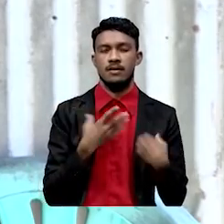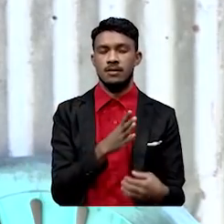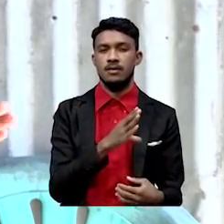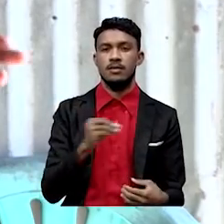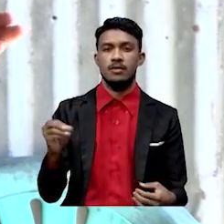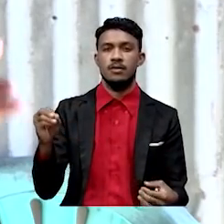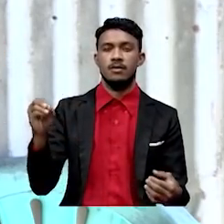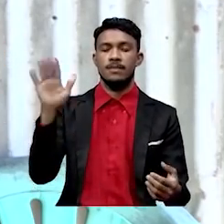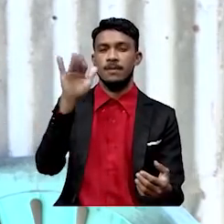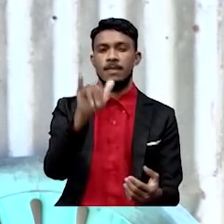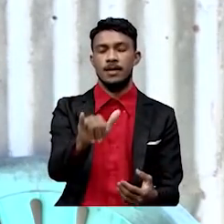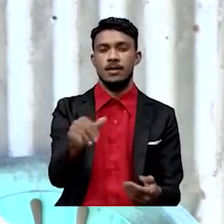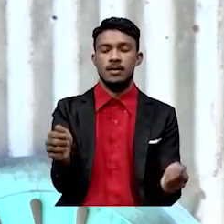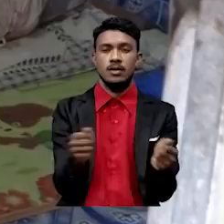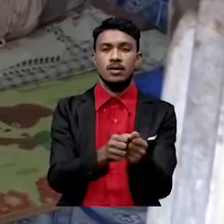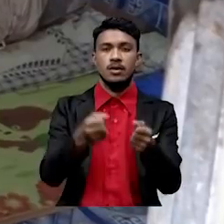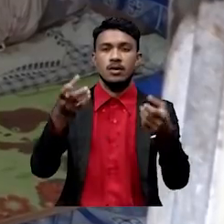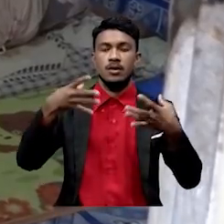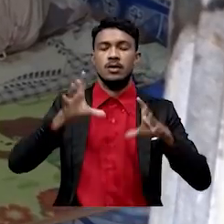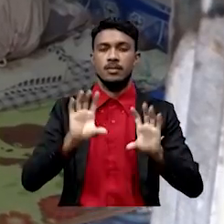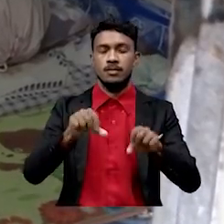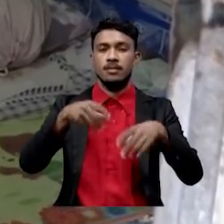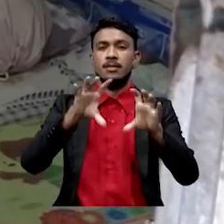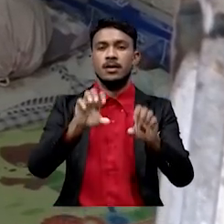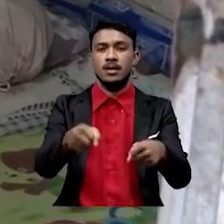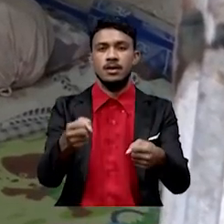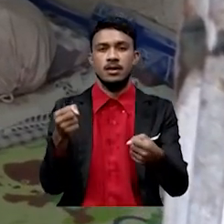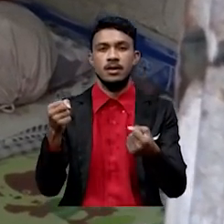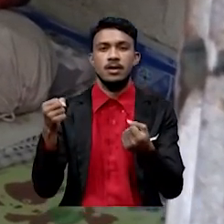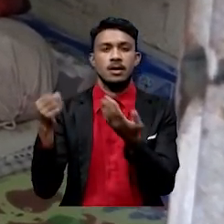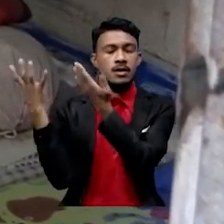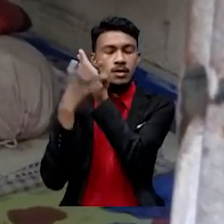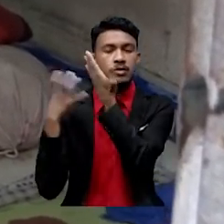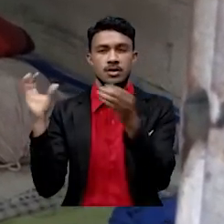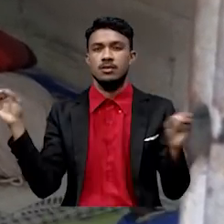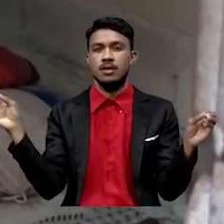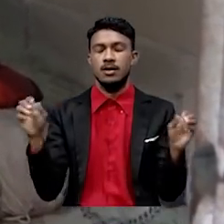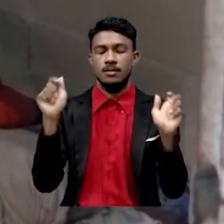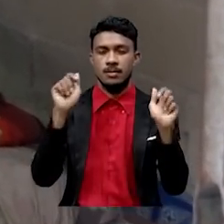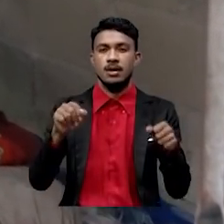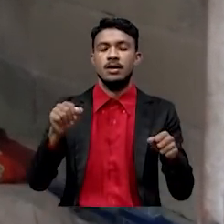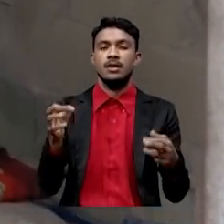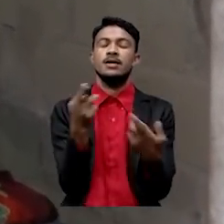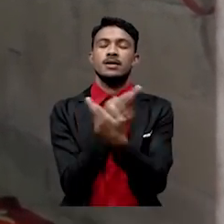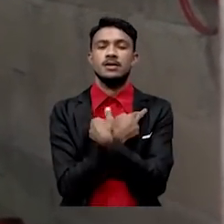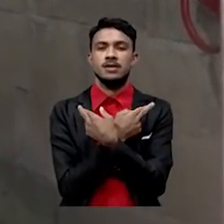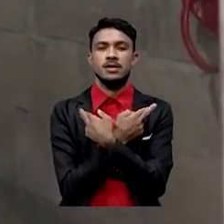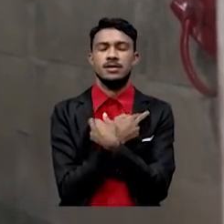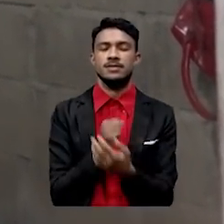nahe hobiti kulsang la iha. Idane basira hodi sirabele hal deskansa.